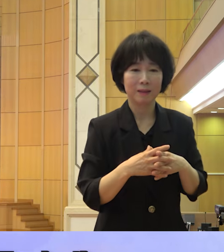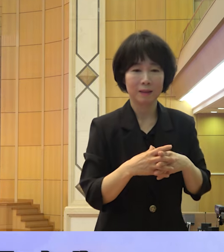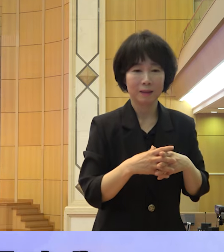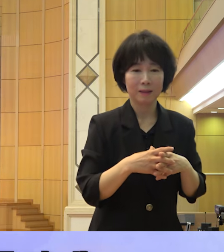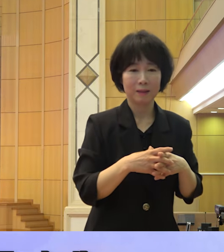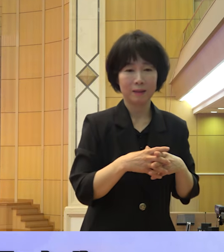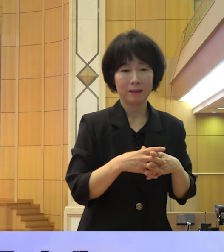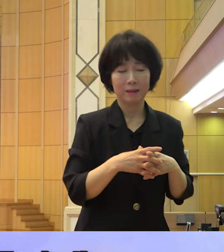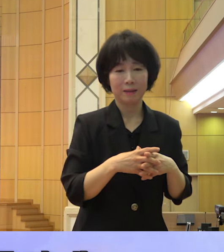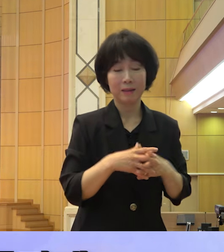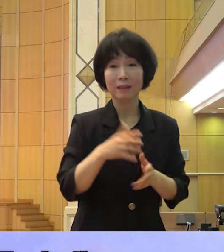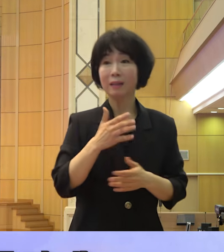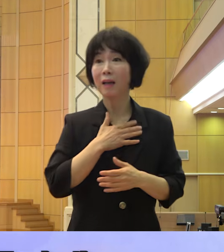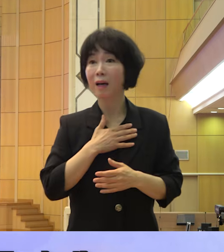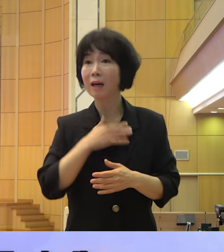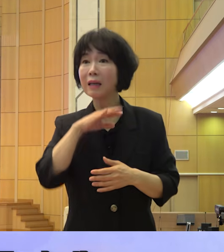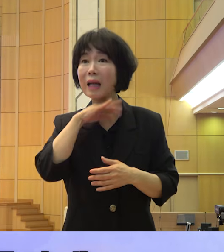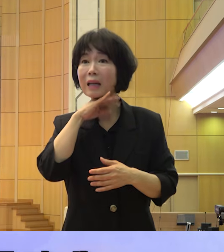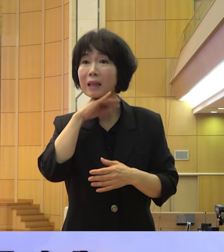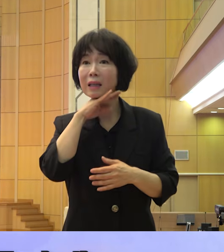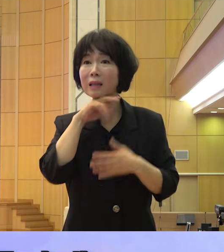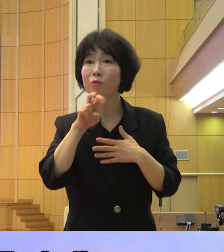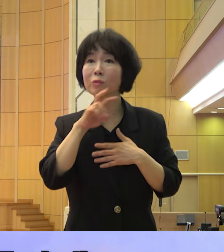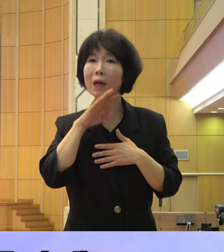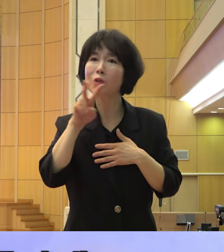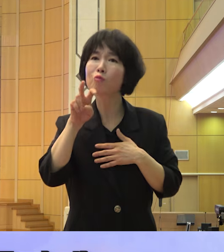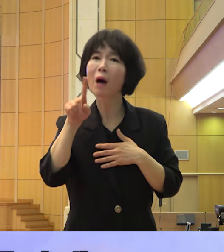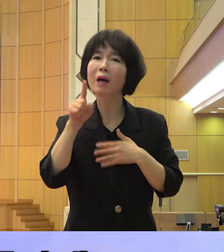저도 21살 때 예수 믿었는데